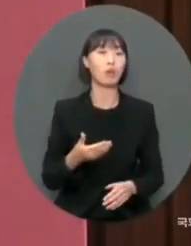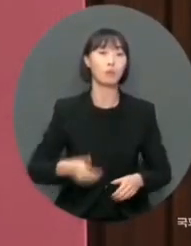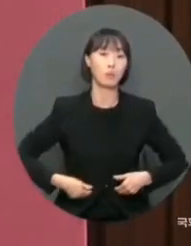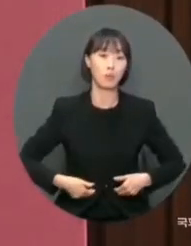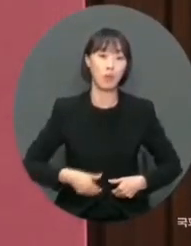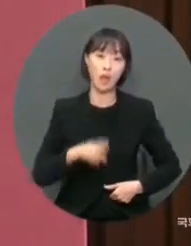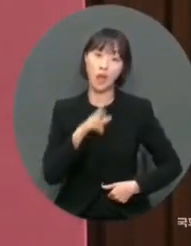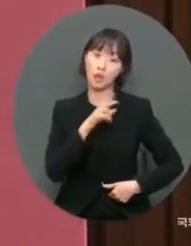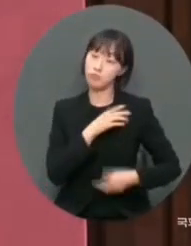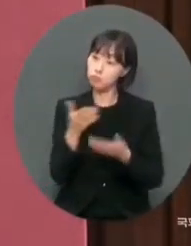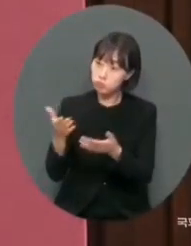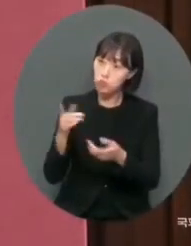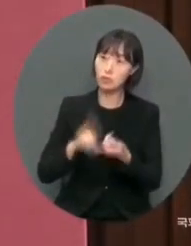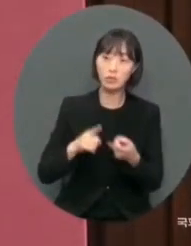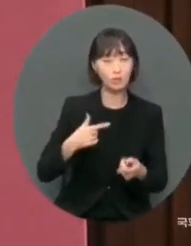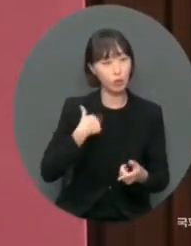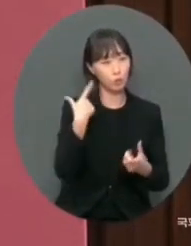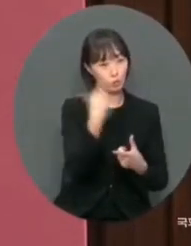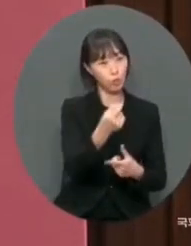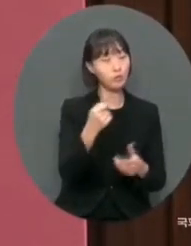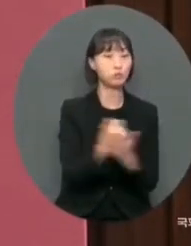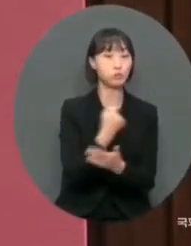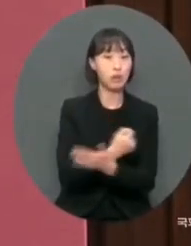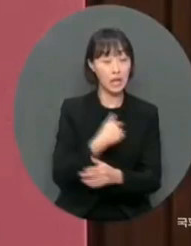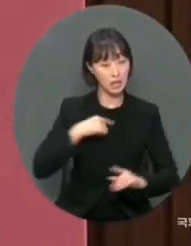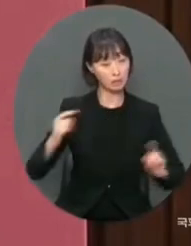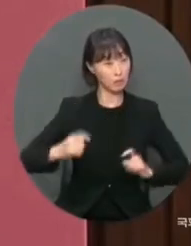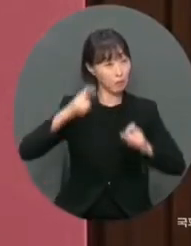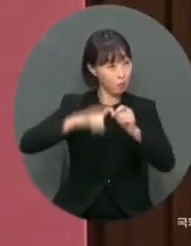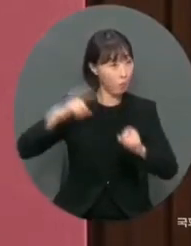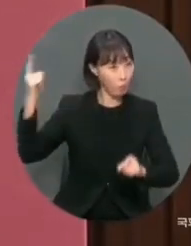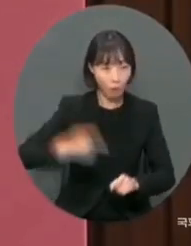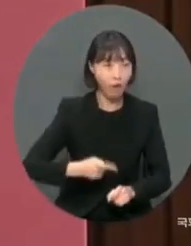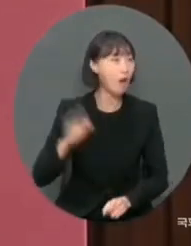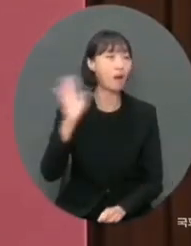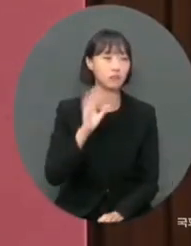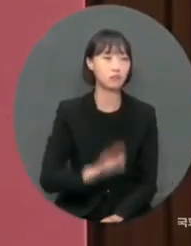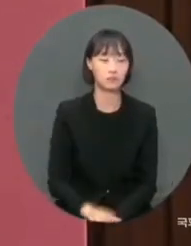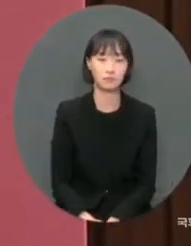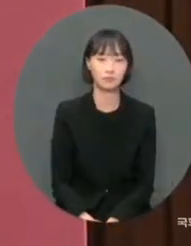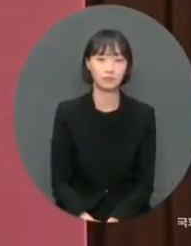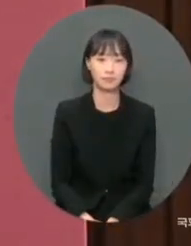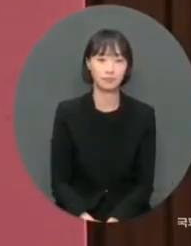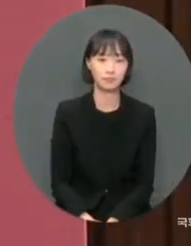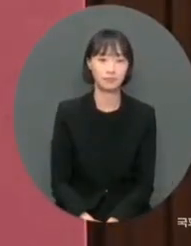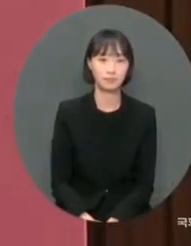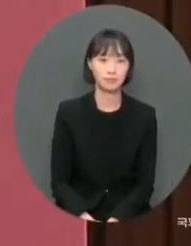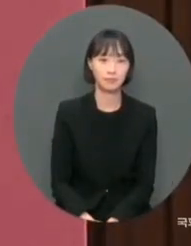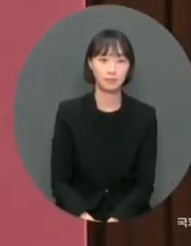대단히 유감입니다. 뭐가 유감입니까? 지금 싸우자고 여기 나왔습니까?